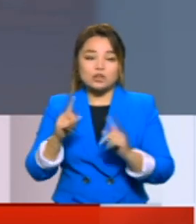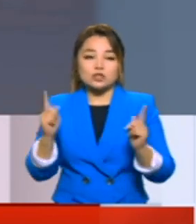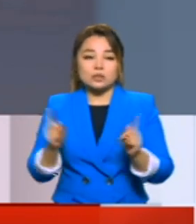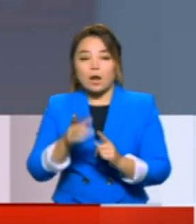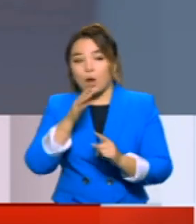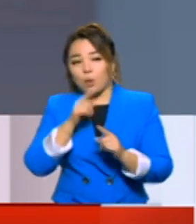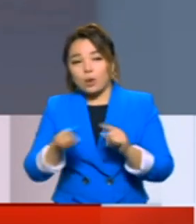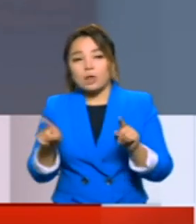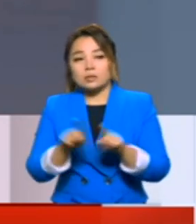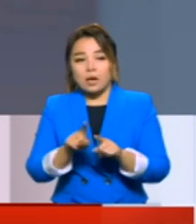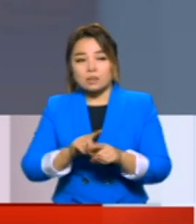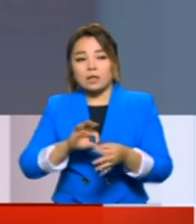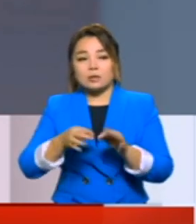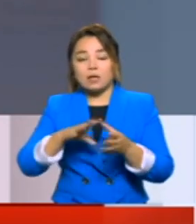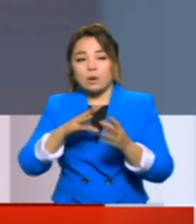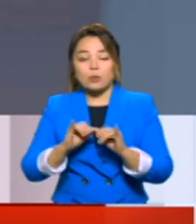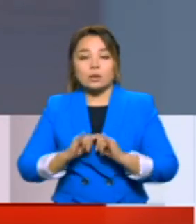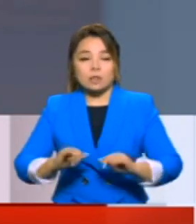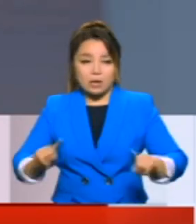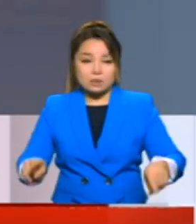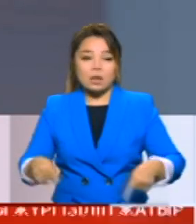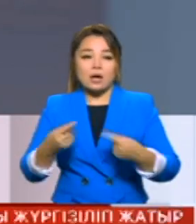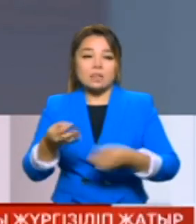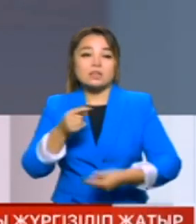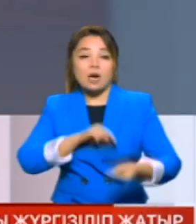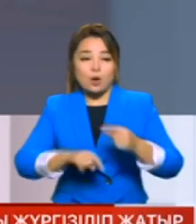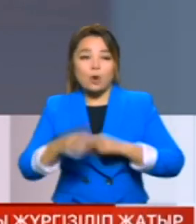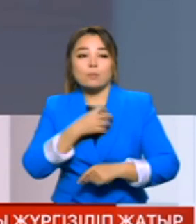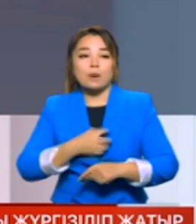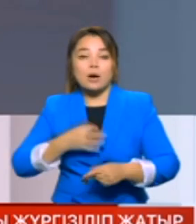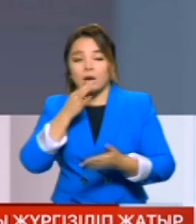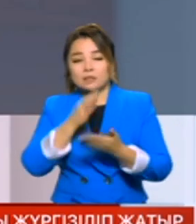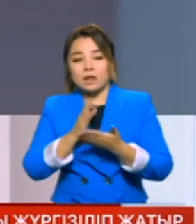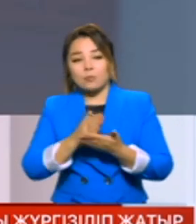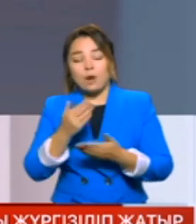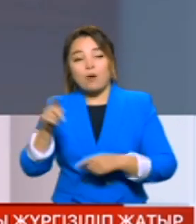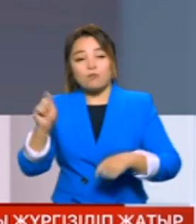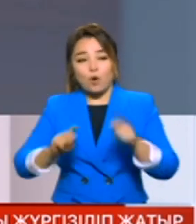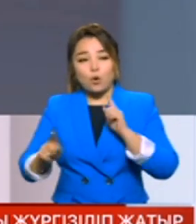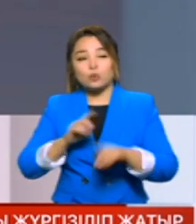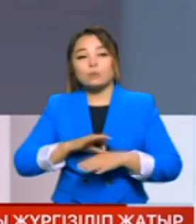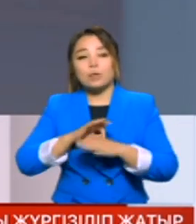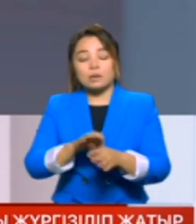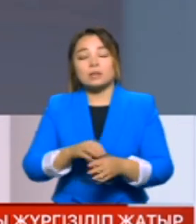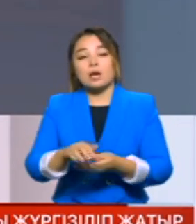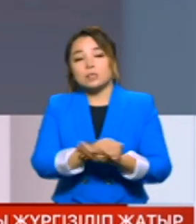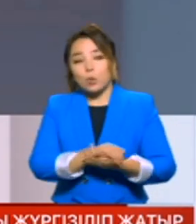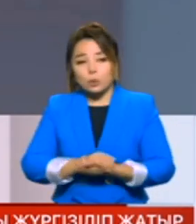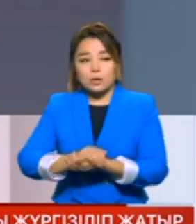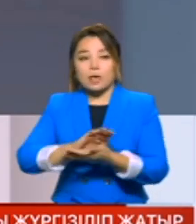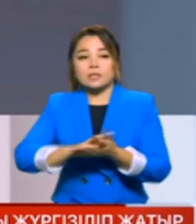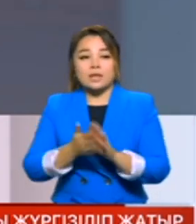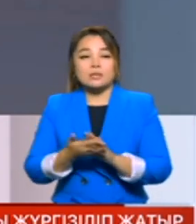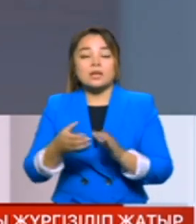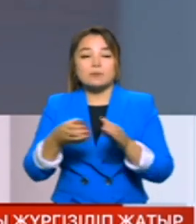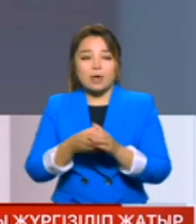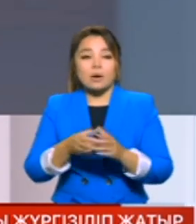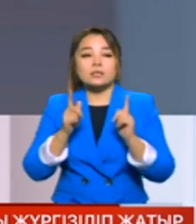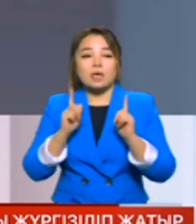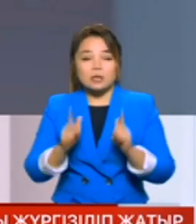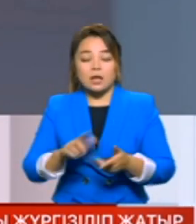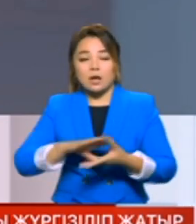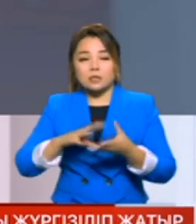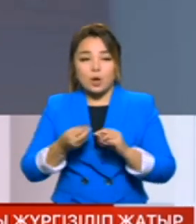ішінде өзінің өзектілігін дәлелдеп, өркениетаралық диалогтың маңызды алаңына айналды. Форум діндер арасындағы достық пен келісімді нығайтуға,